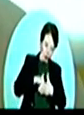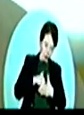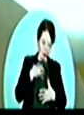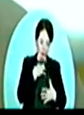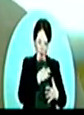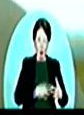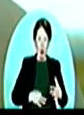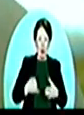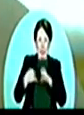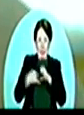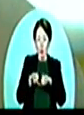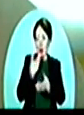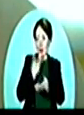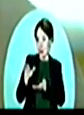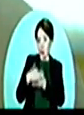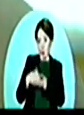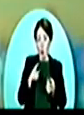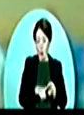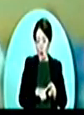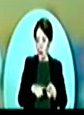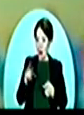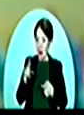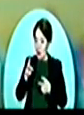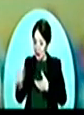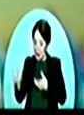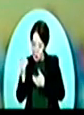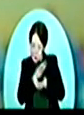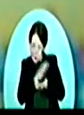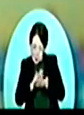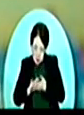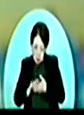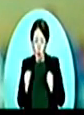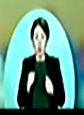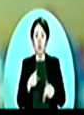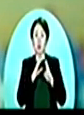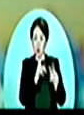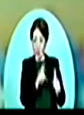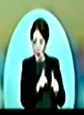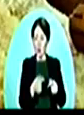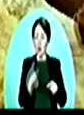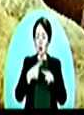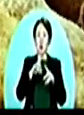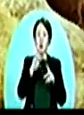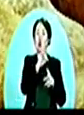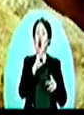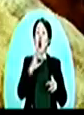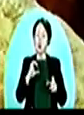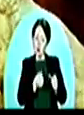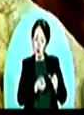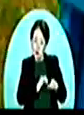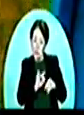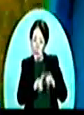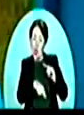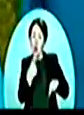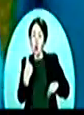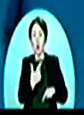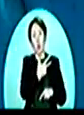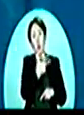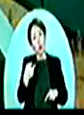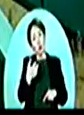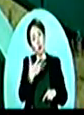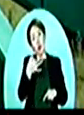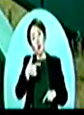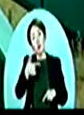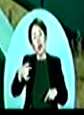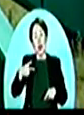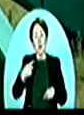татнах гаднах паритетийн устгаж байгаа юм. Энд хамгац оруулснаар малын үрчлэмээр үрх сайн байгаад. Ноосны гарч бол одоо нэг 300-аас 500